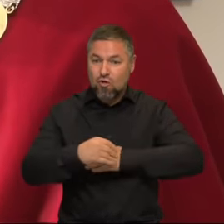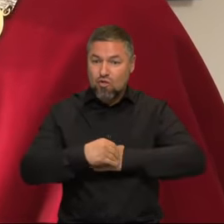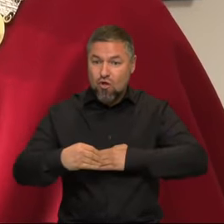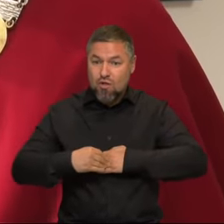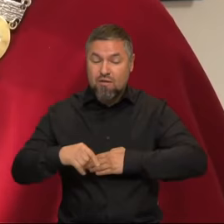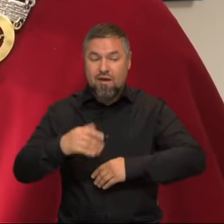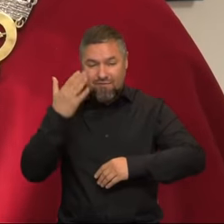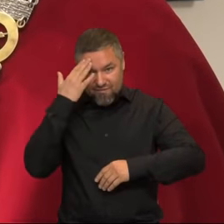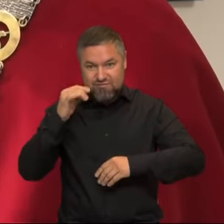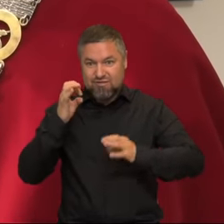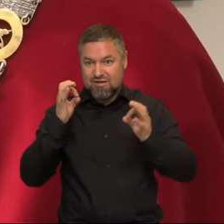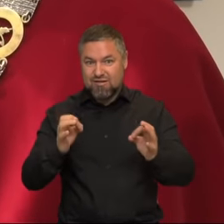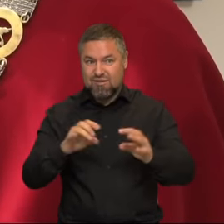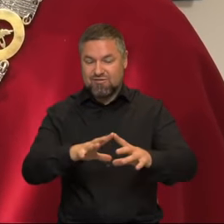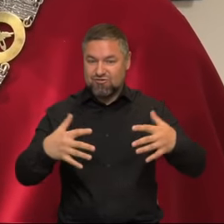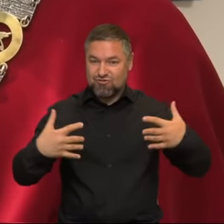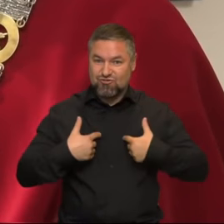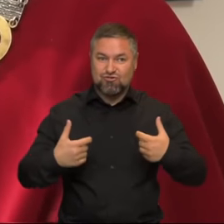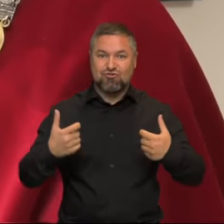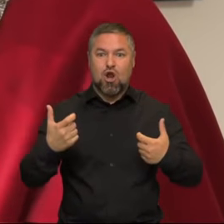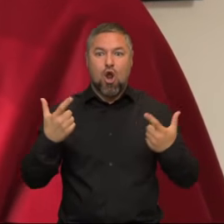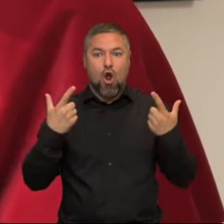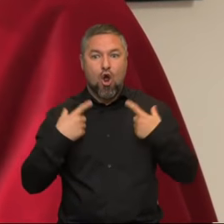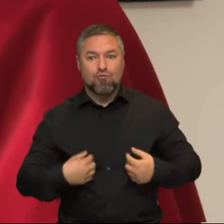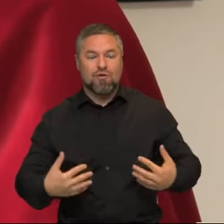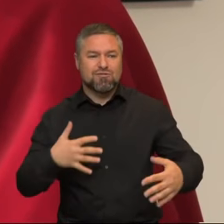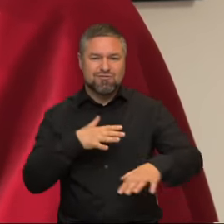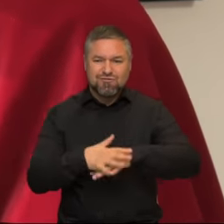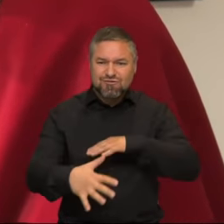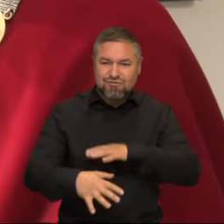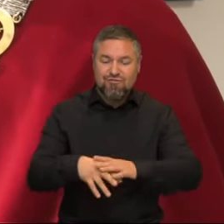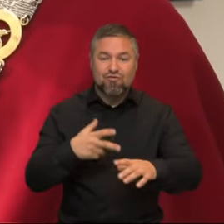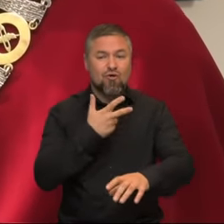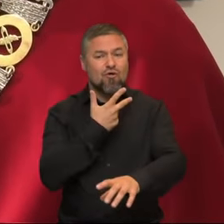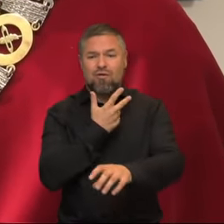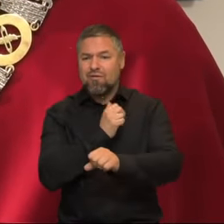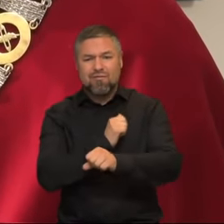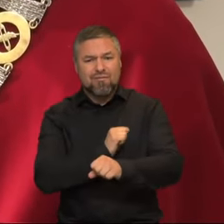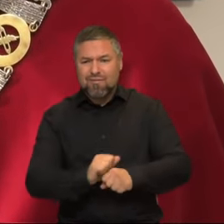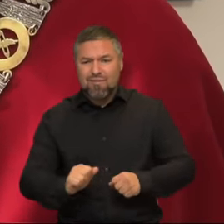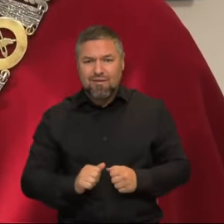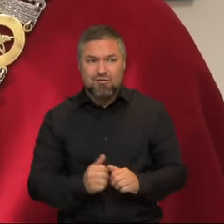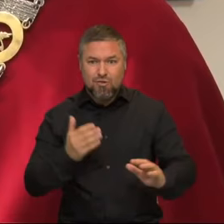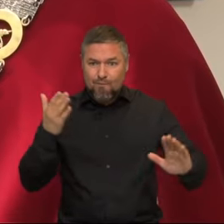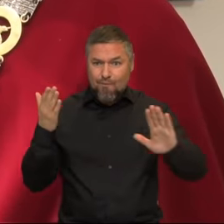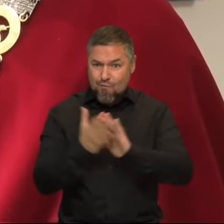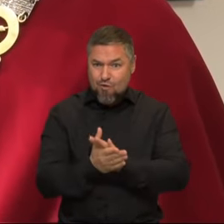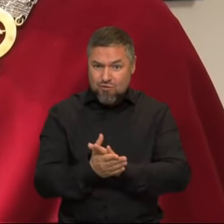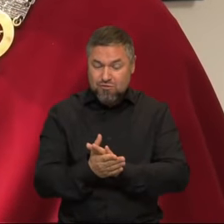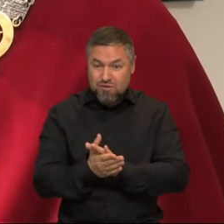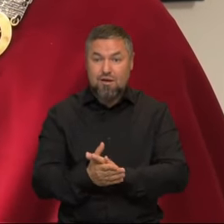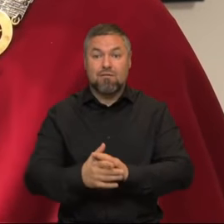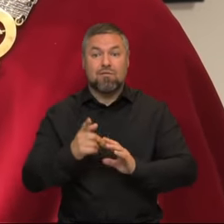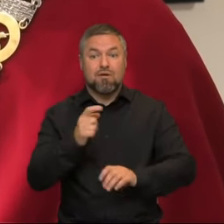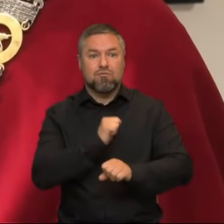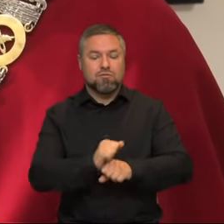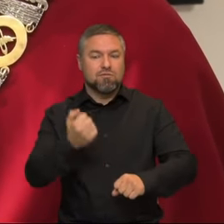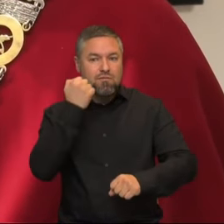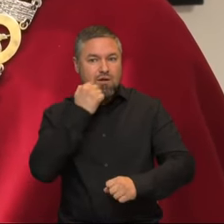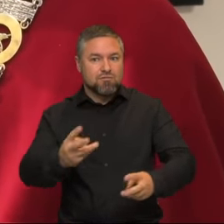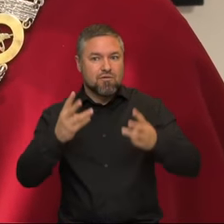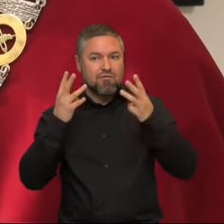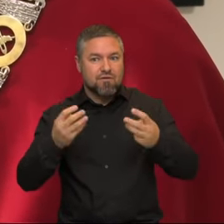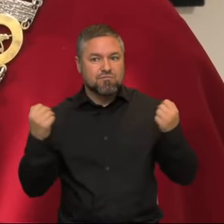Wiem, że na tym etapie państwa życia osobistego, zawodowego nie jest to proste, ale jest to niezwykle